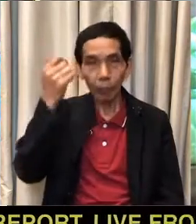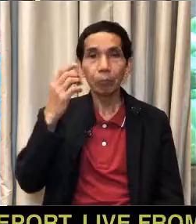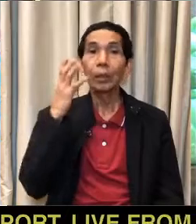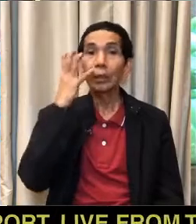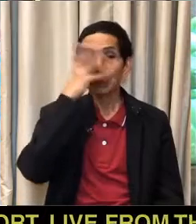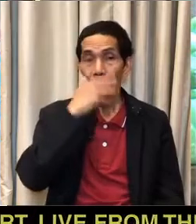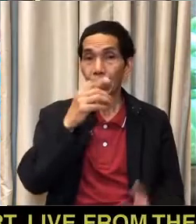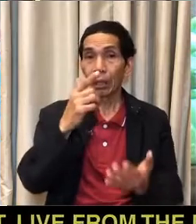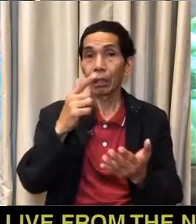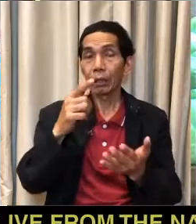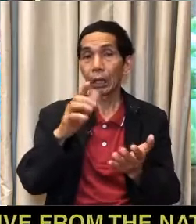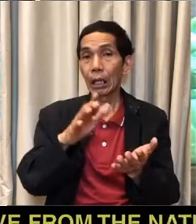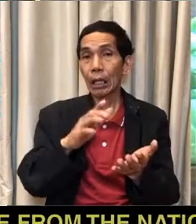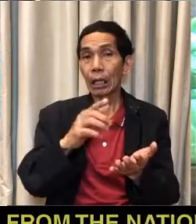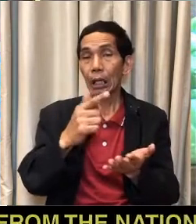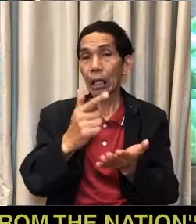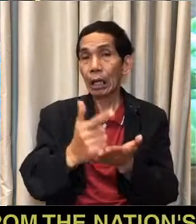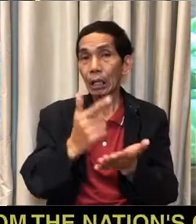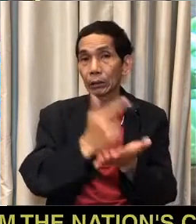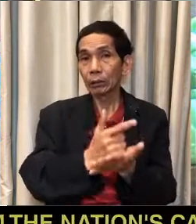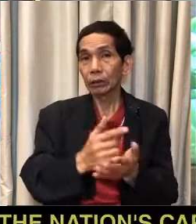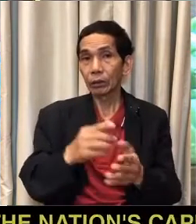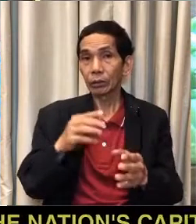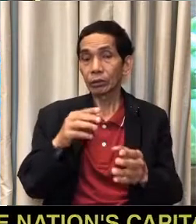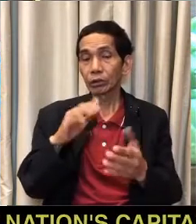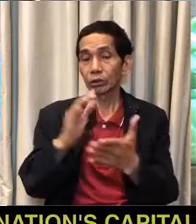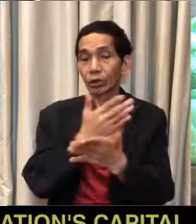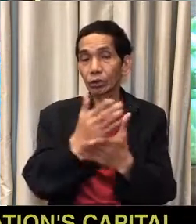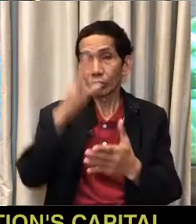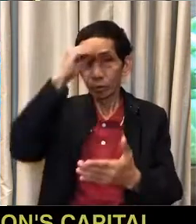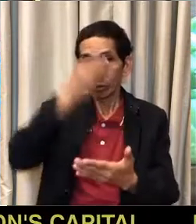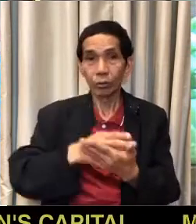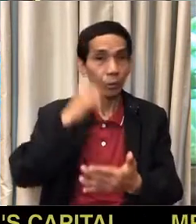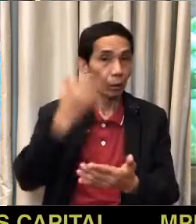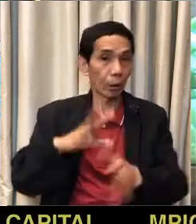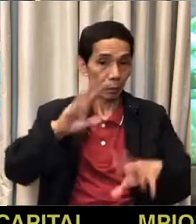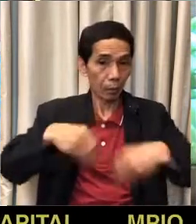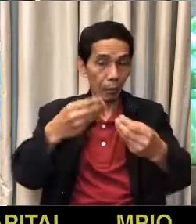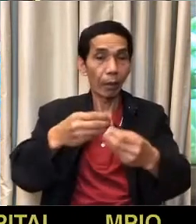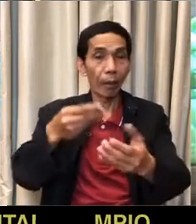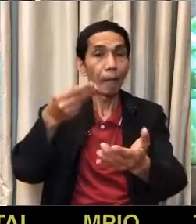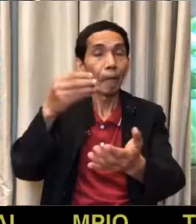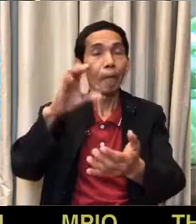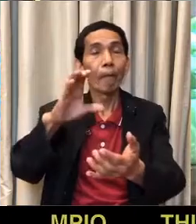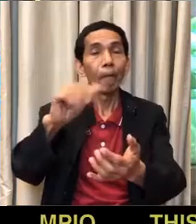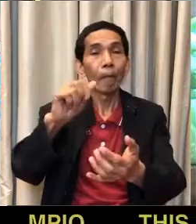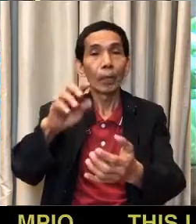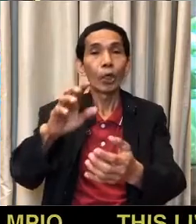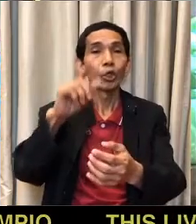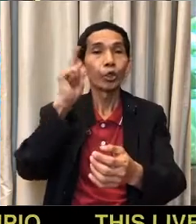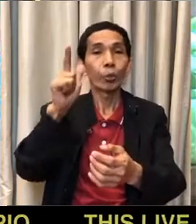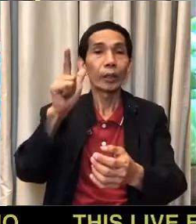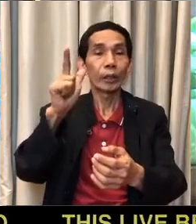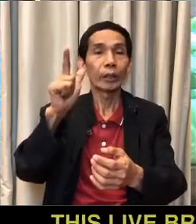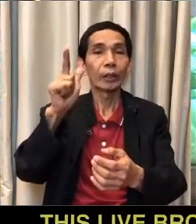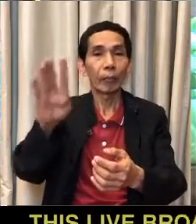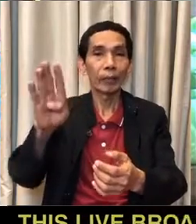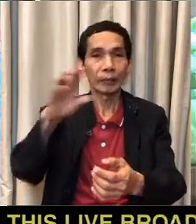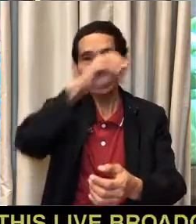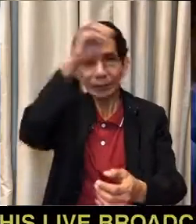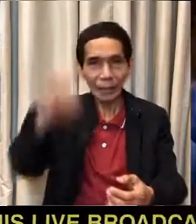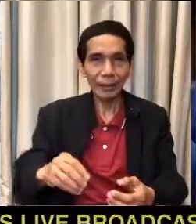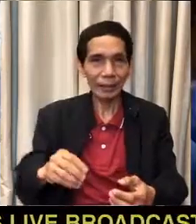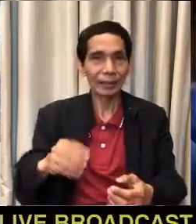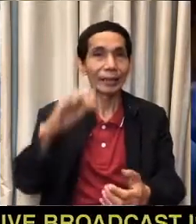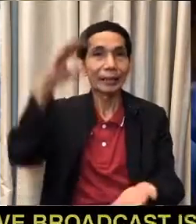leksyon yan. I-share nyo yan sa inyong mga anak. Kaya pag nagbigay ng baong si nanay, dapat 20% din discount.